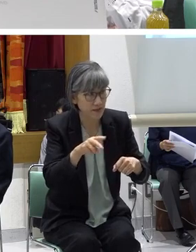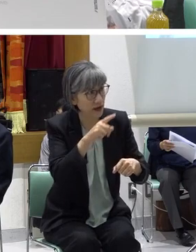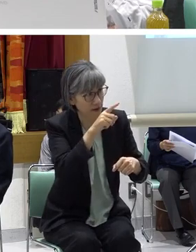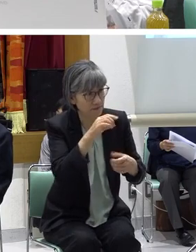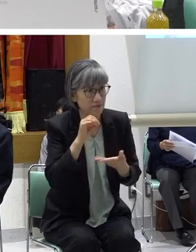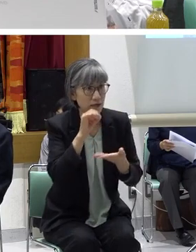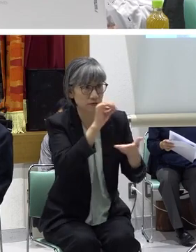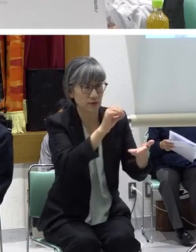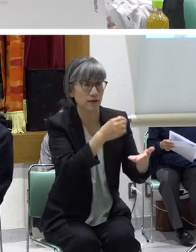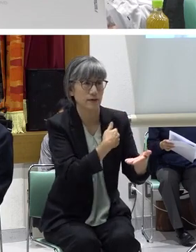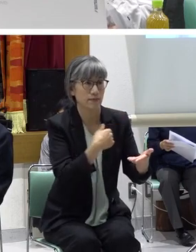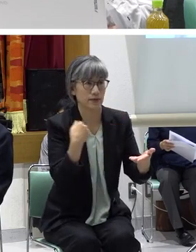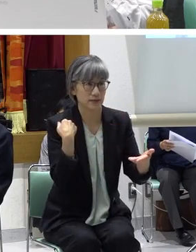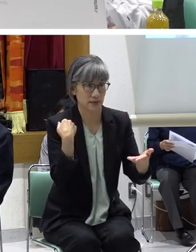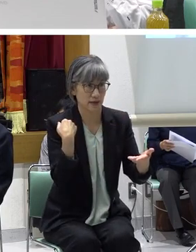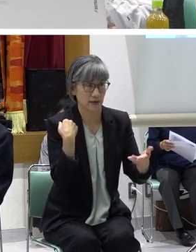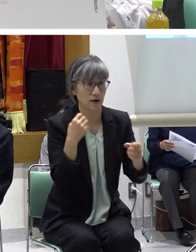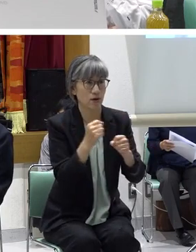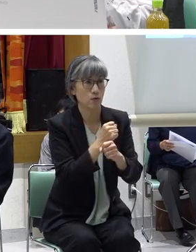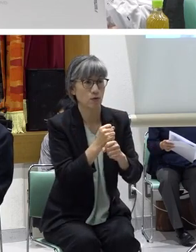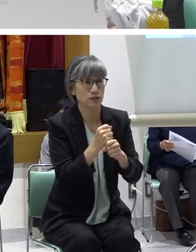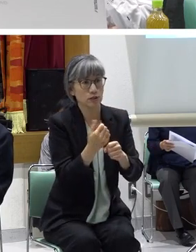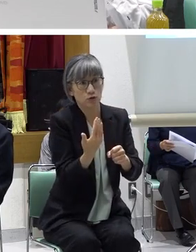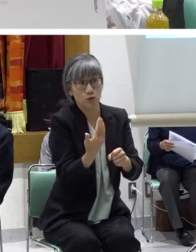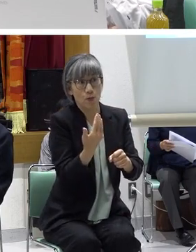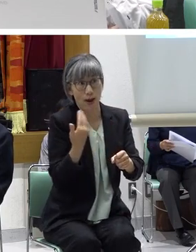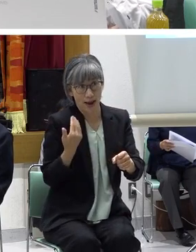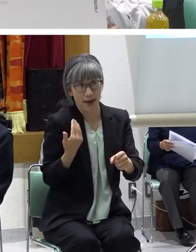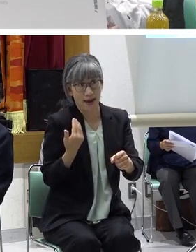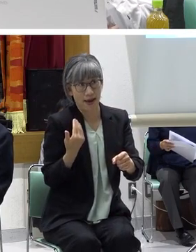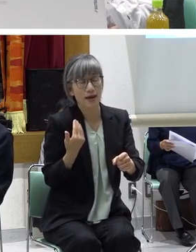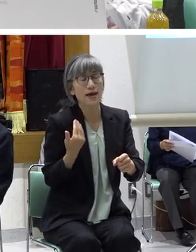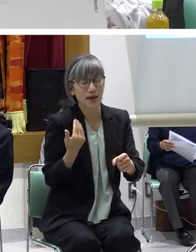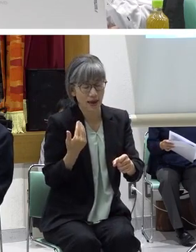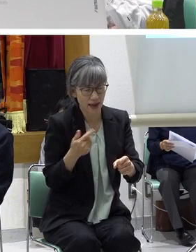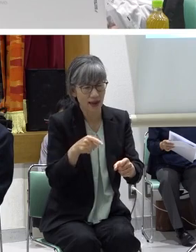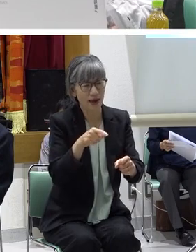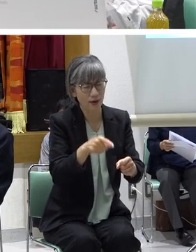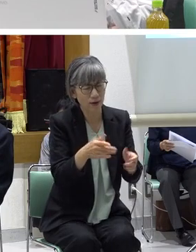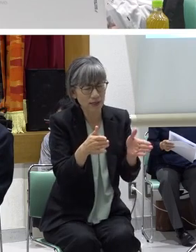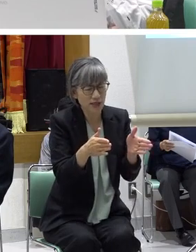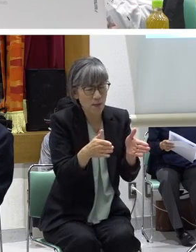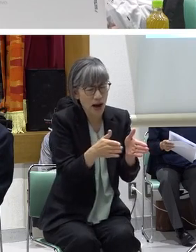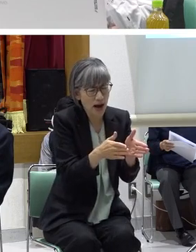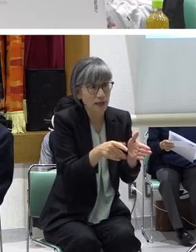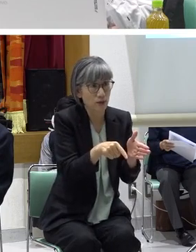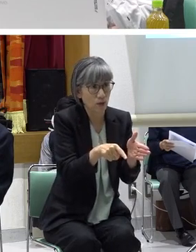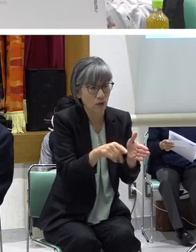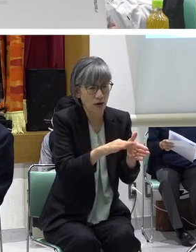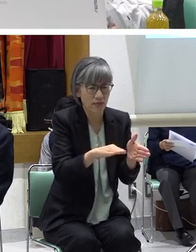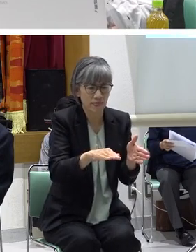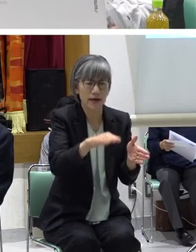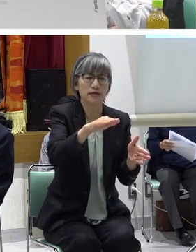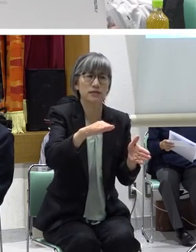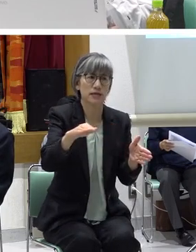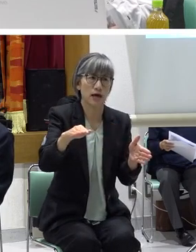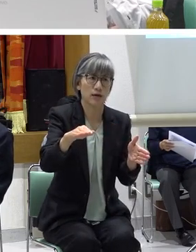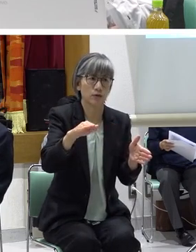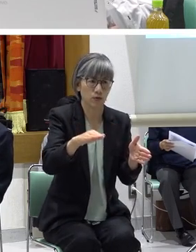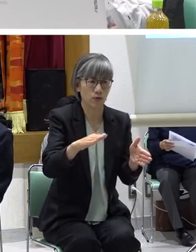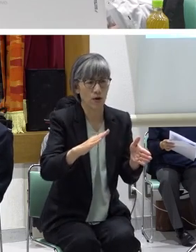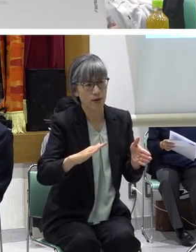工事をする前に歩道が狭くなっている場所、 段差がある場所、斜めになっ